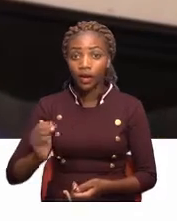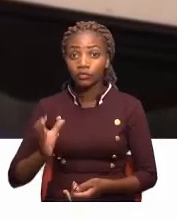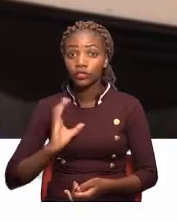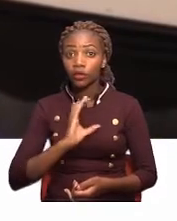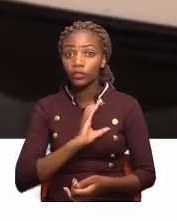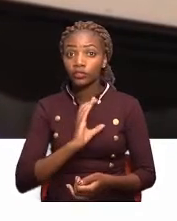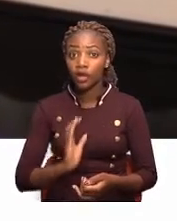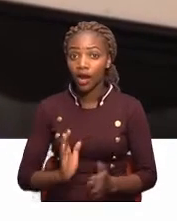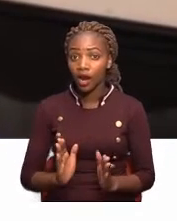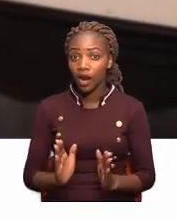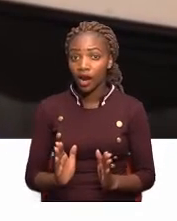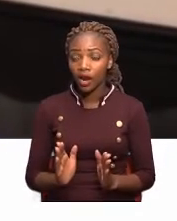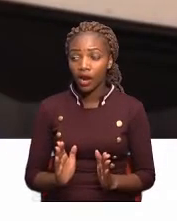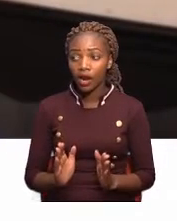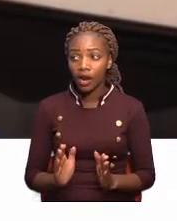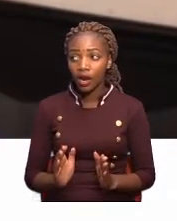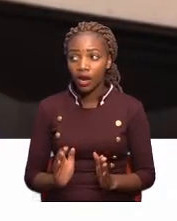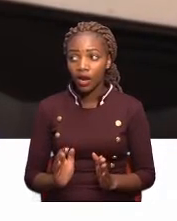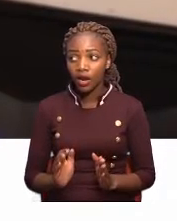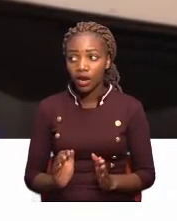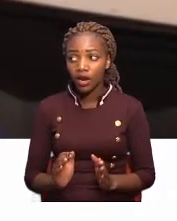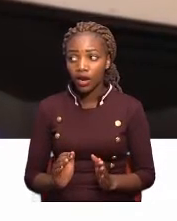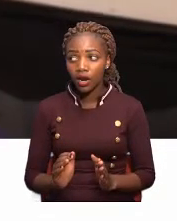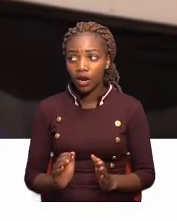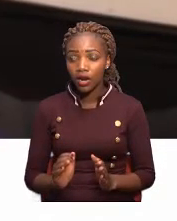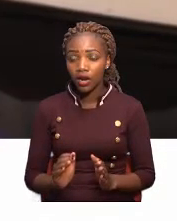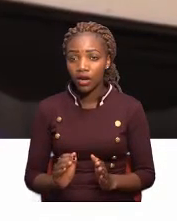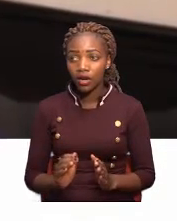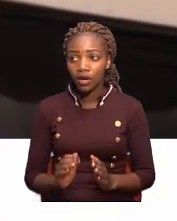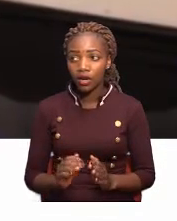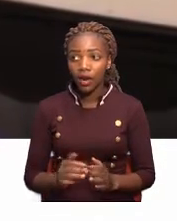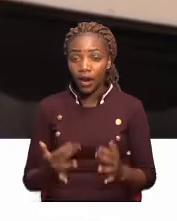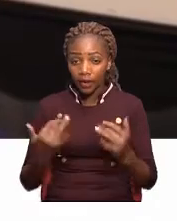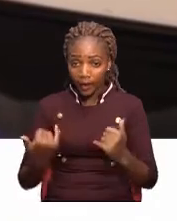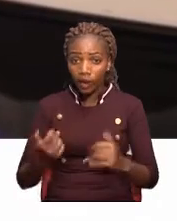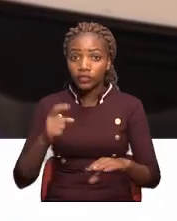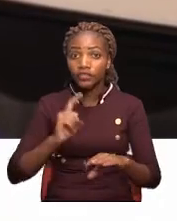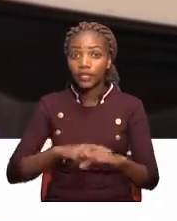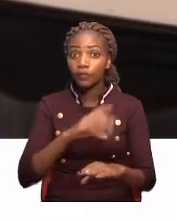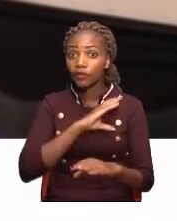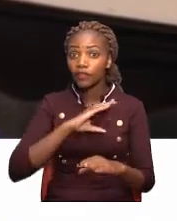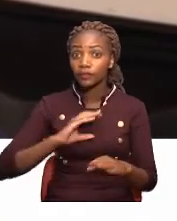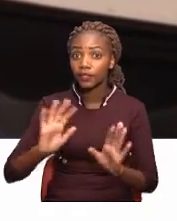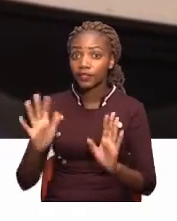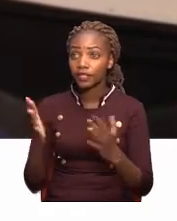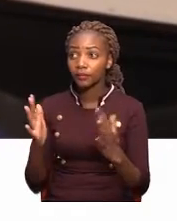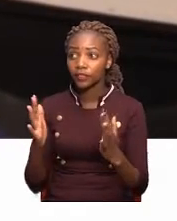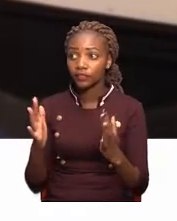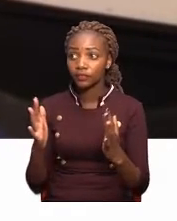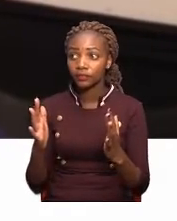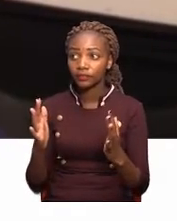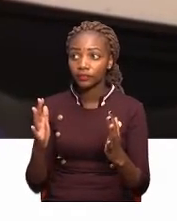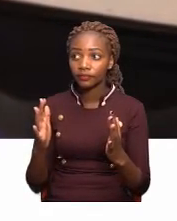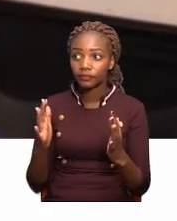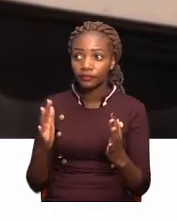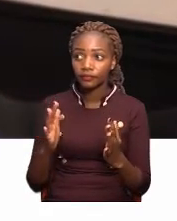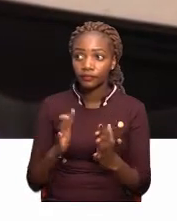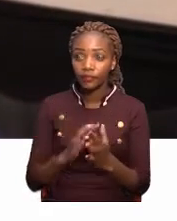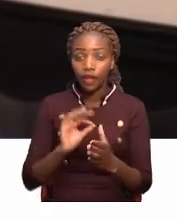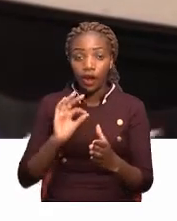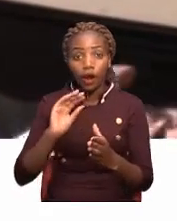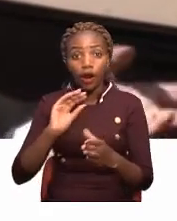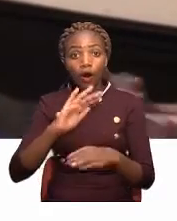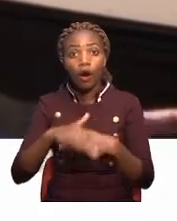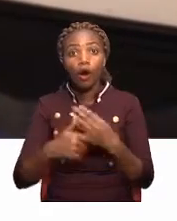Bungoma. Huyu hii wakati ya Christmas. Kama utashika kila mtu mwenye anakunywa mbuza, hata